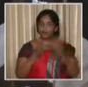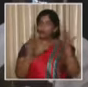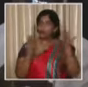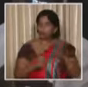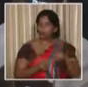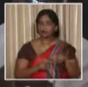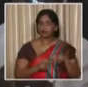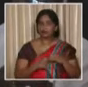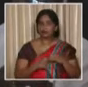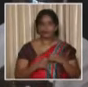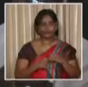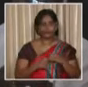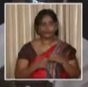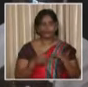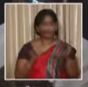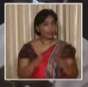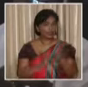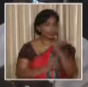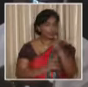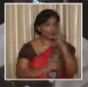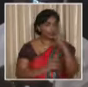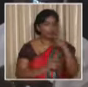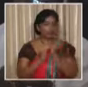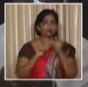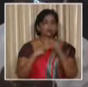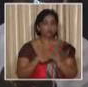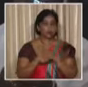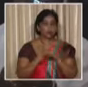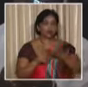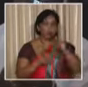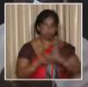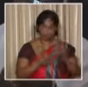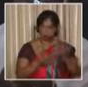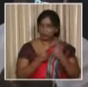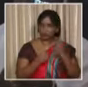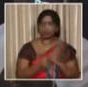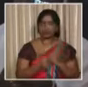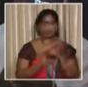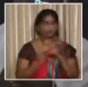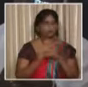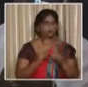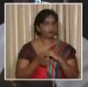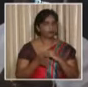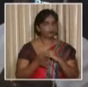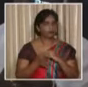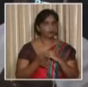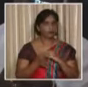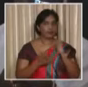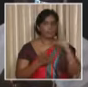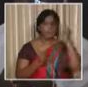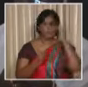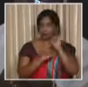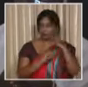තිනවා. ඒ නිසා මේ දෙකෙන්ම 1200ක් වන් බඳවා ගැනීමට තිනවා. ඒ සඳහා අවශ්‍ය අනුමැතිය ලැබිලා තිනවා. ඒ නිසා අපි ප්‍රතිඵල නිකුත්